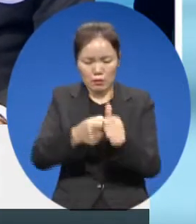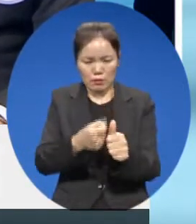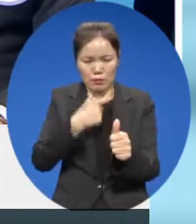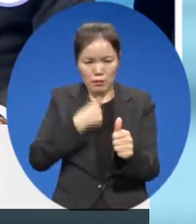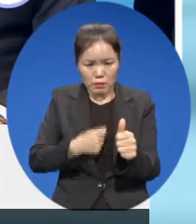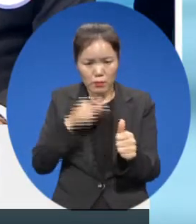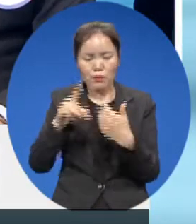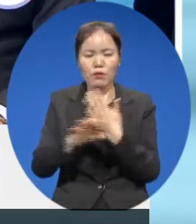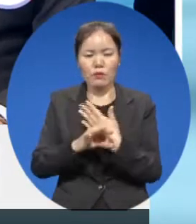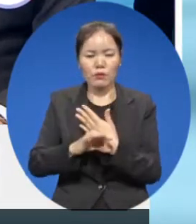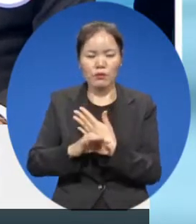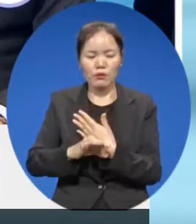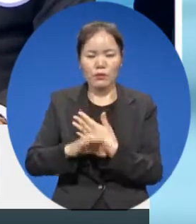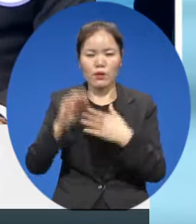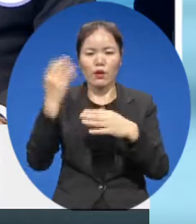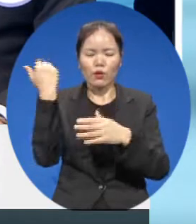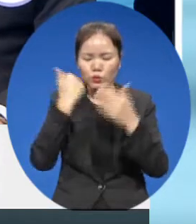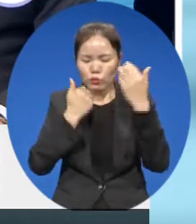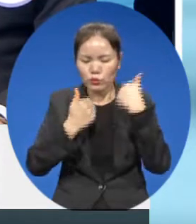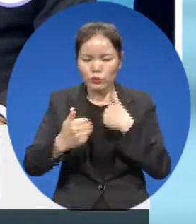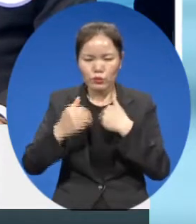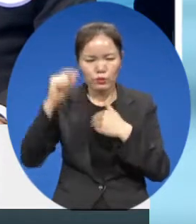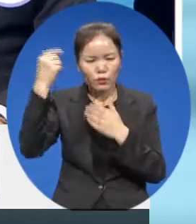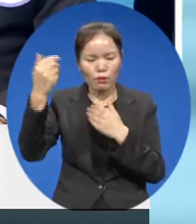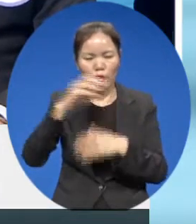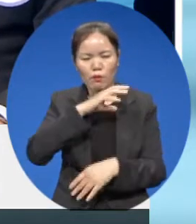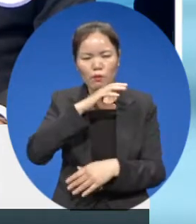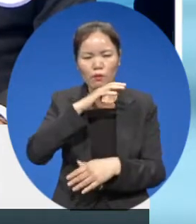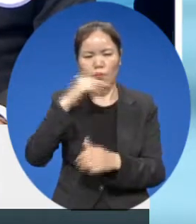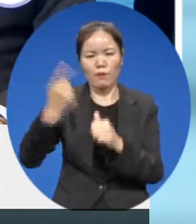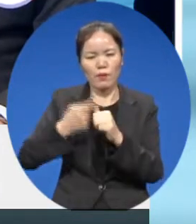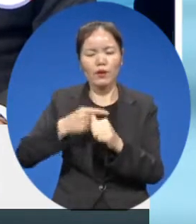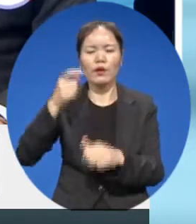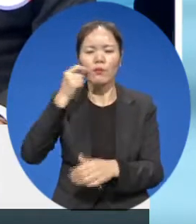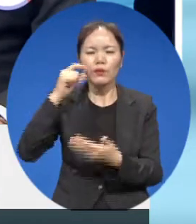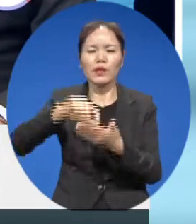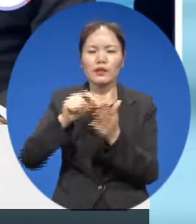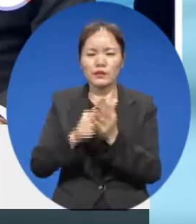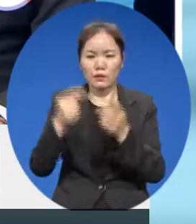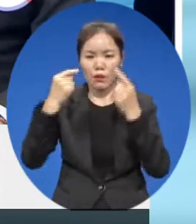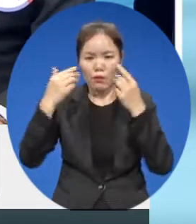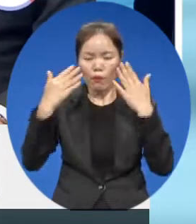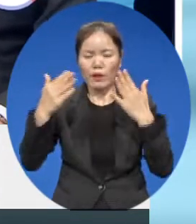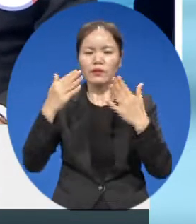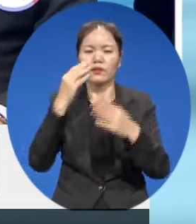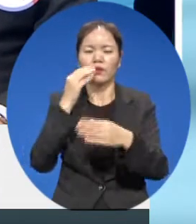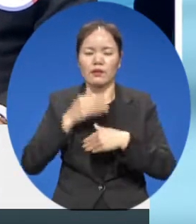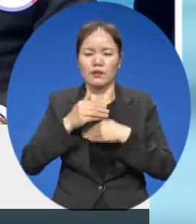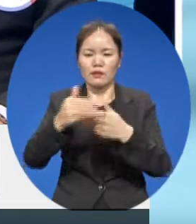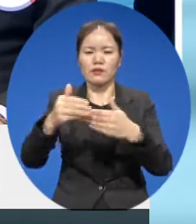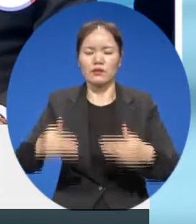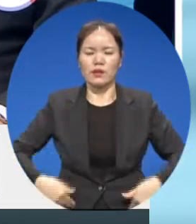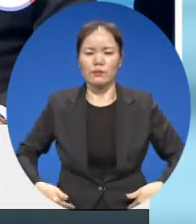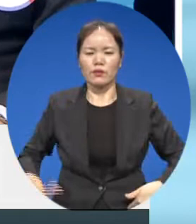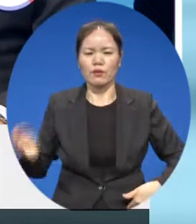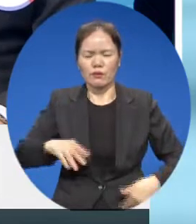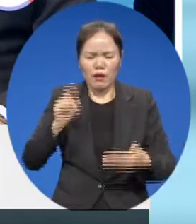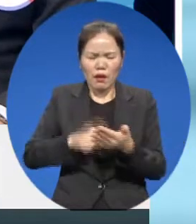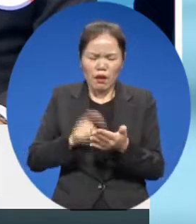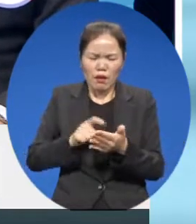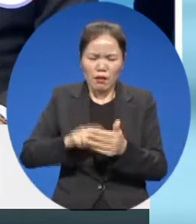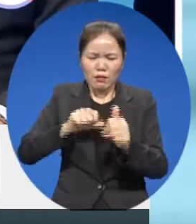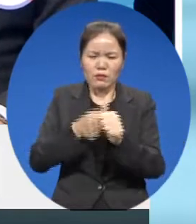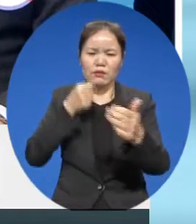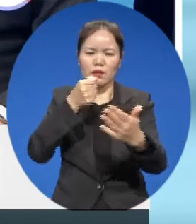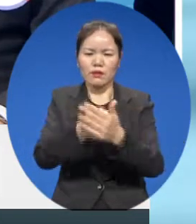누구도 토를 달 수 없게끔 정당성을 완벽하게 갖춰서 과정에서 흠결이 없게 만들어 써야 되는데 뭔가 부랴부랴 징계를 결정하고